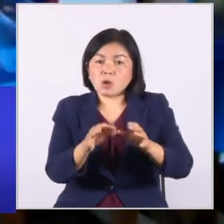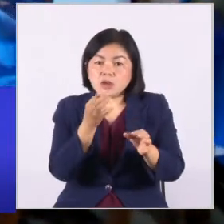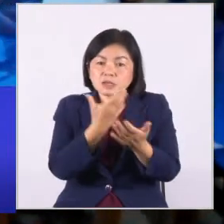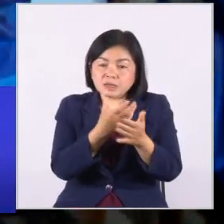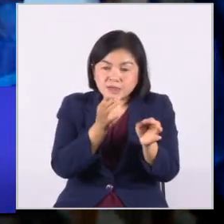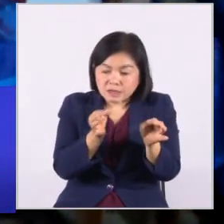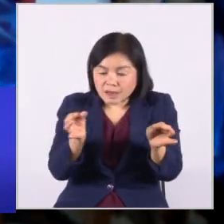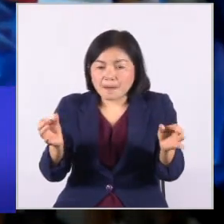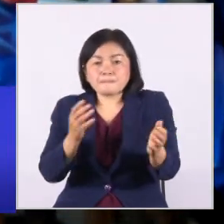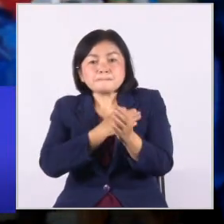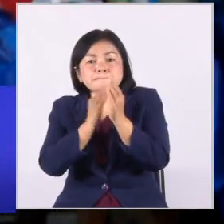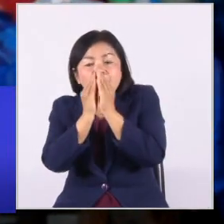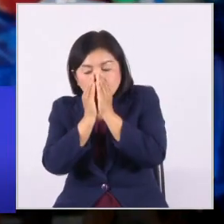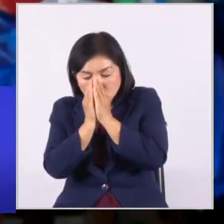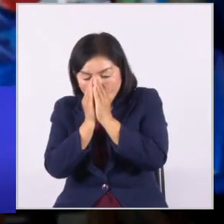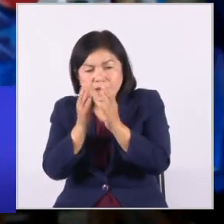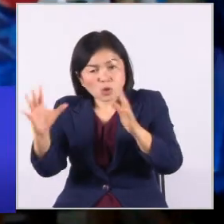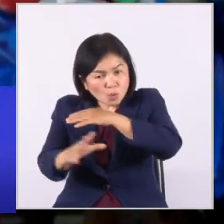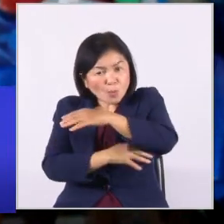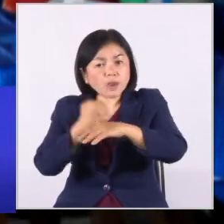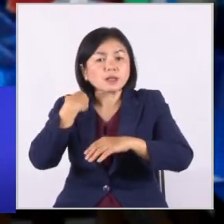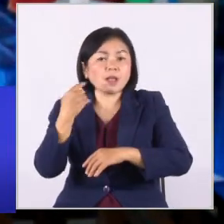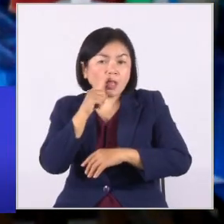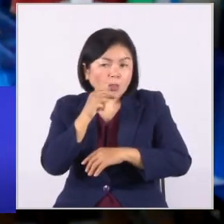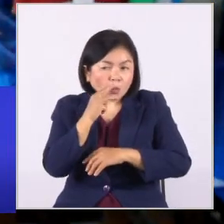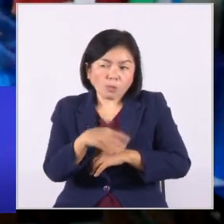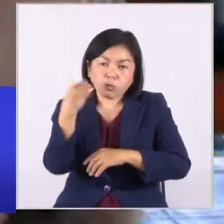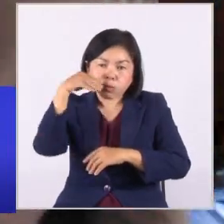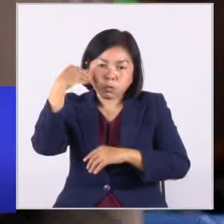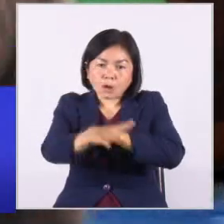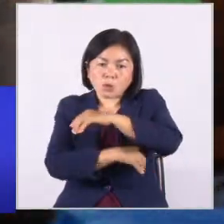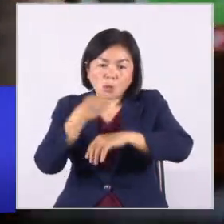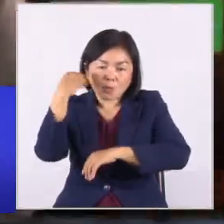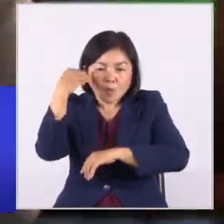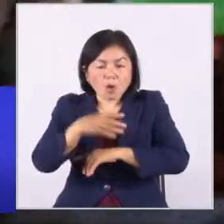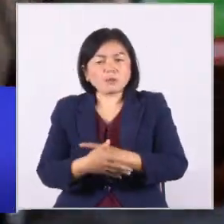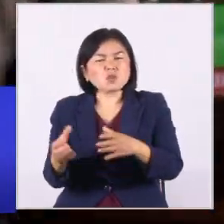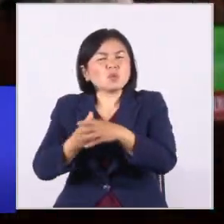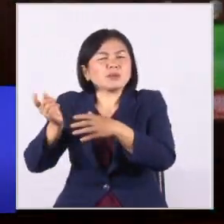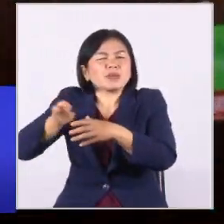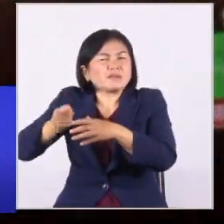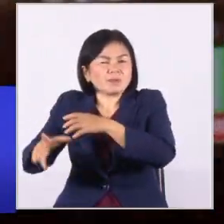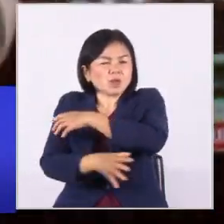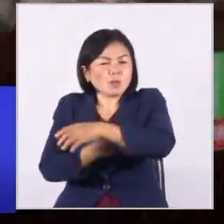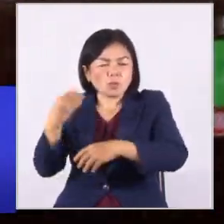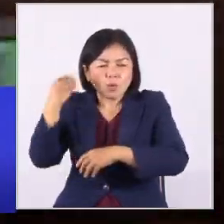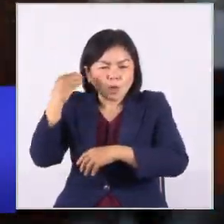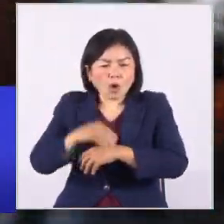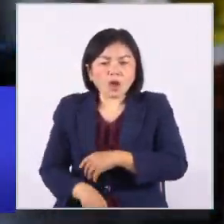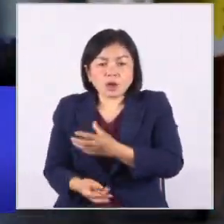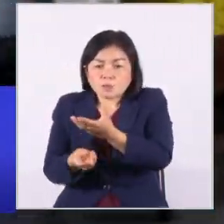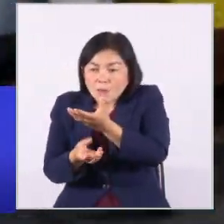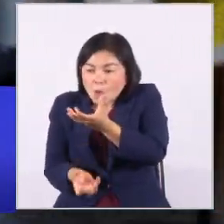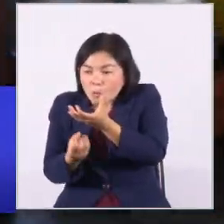ก็พระเครื่องบนหิ้งพระโดนมาแล้วหลายครั้งเลยนะครับเข้าใจว่าน่าจะเป็นกลุ่มเดิมนะนะครับเข้ามาหุงข้าวทำก๋วยเตี๋